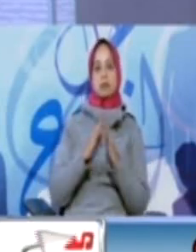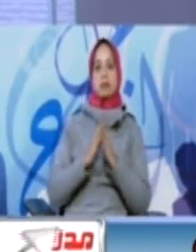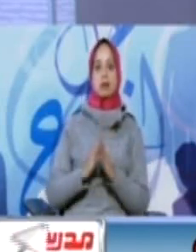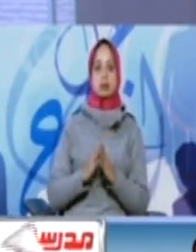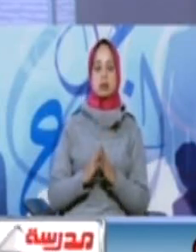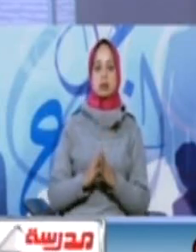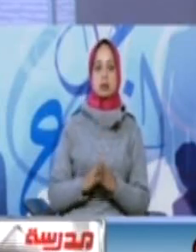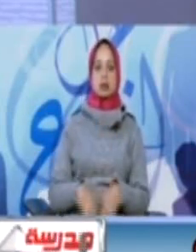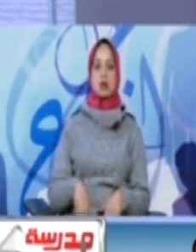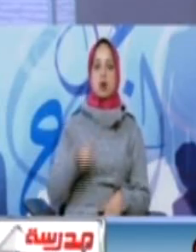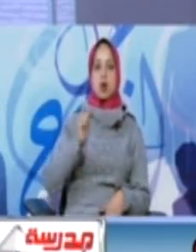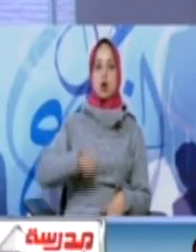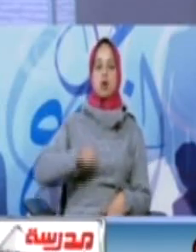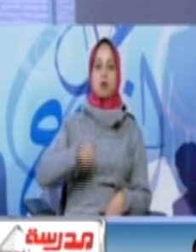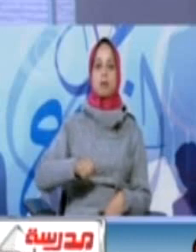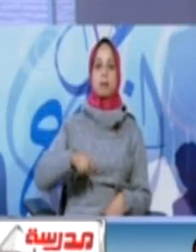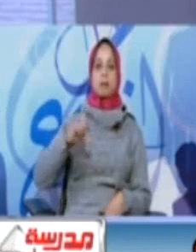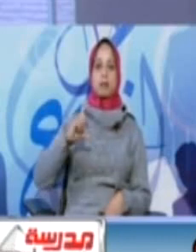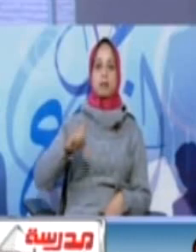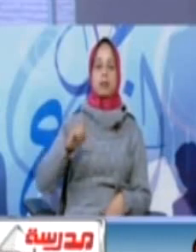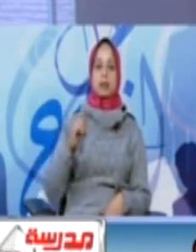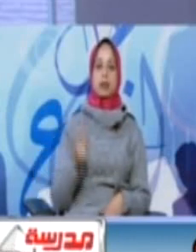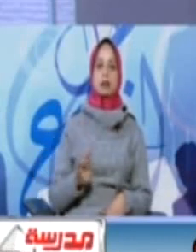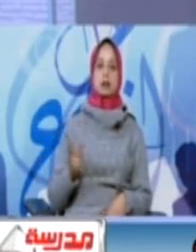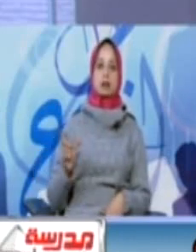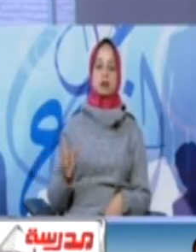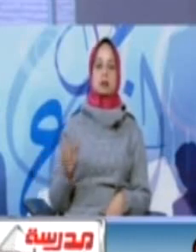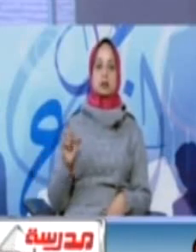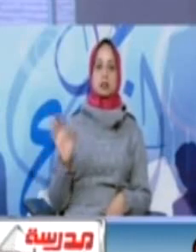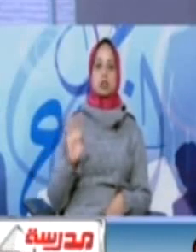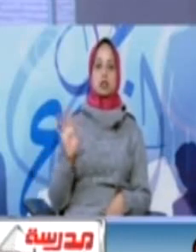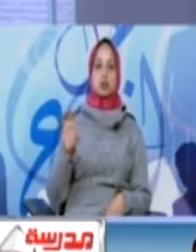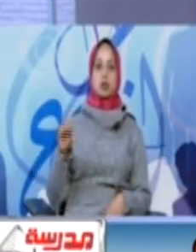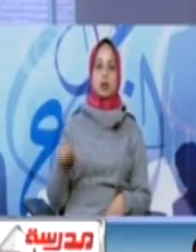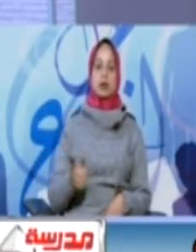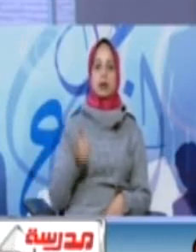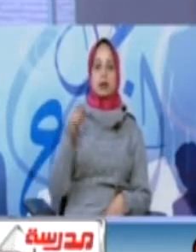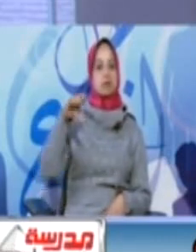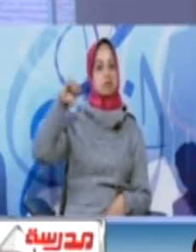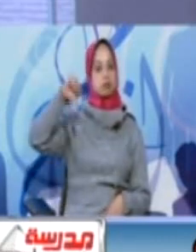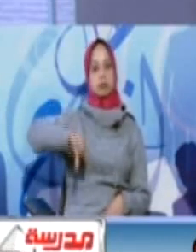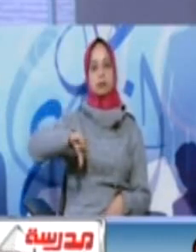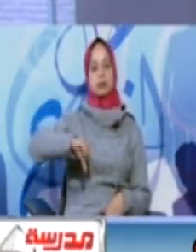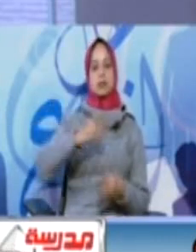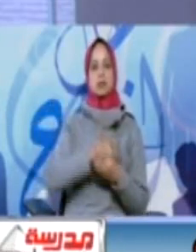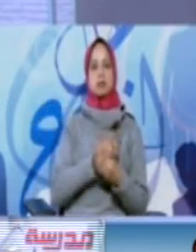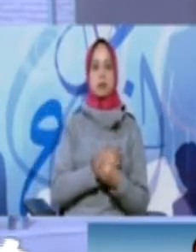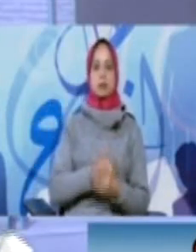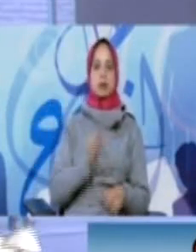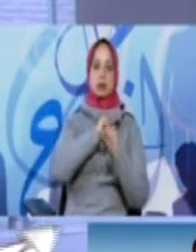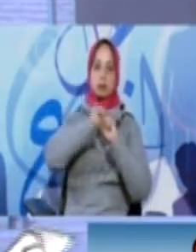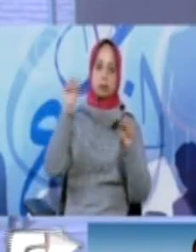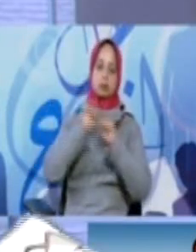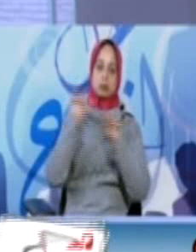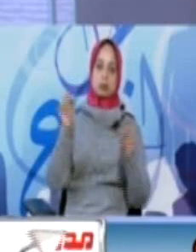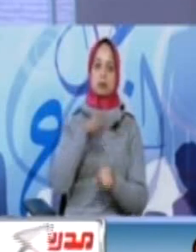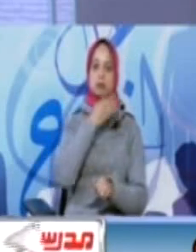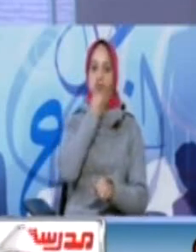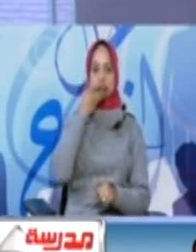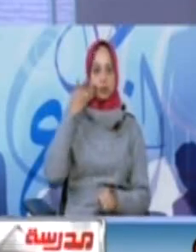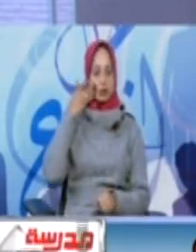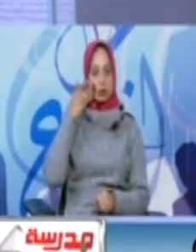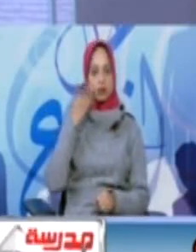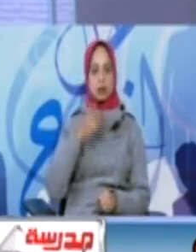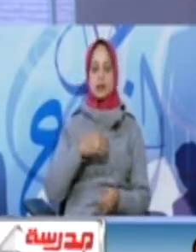احكام دنشواي احكام غير مناسبة للحادثة، وذلك لإخماد صوت الوطنيين للأبد لتخلي فرنسا عن